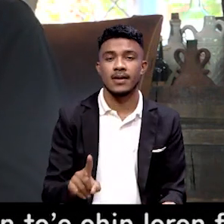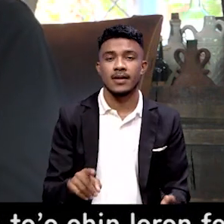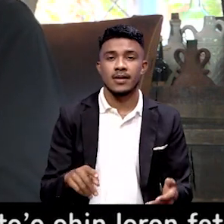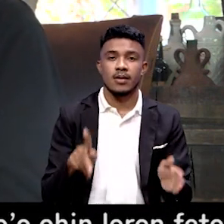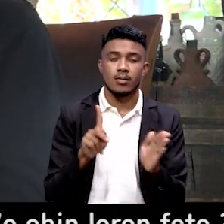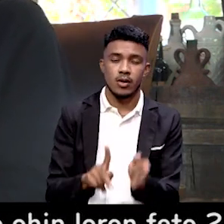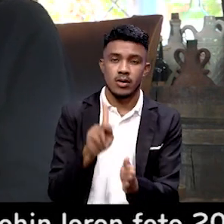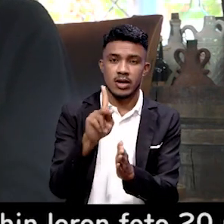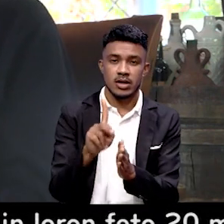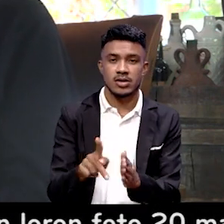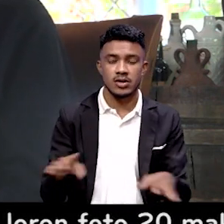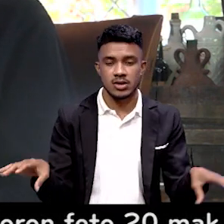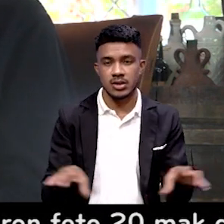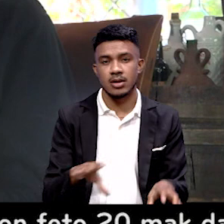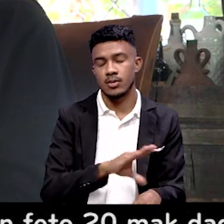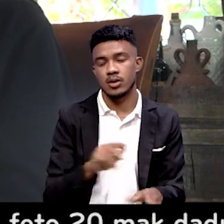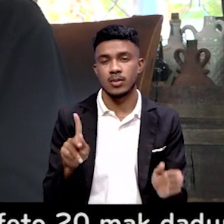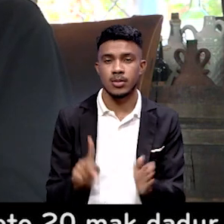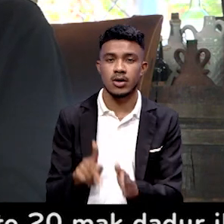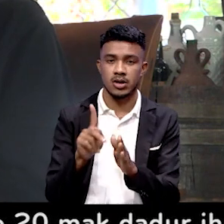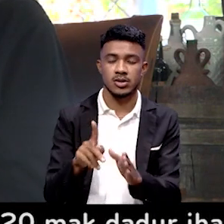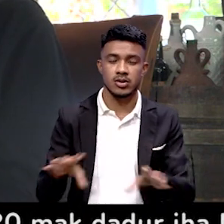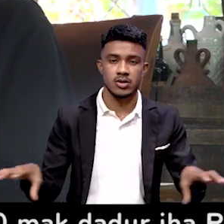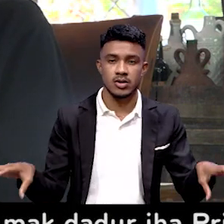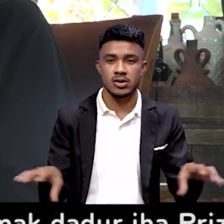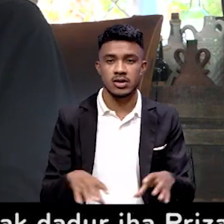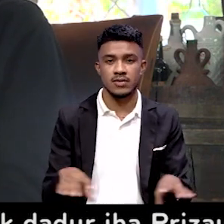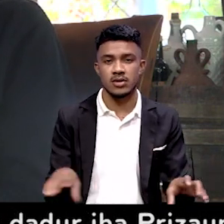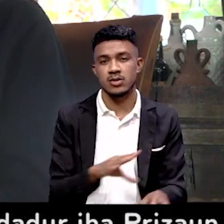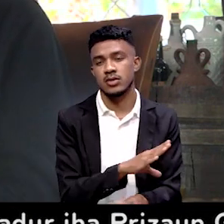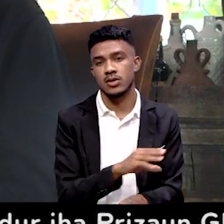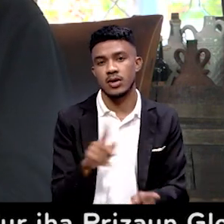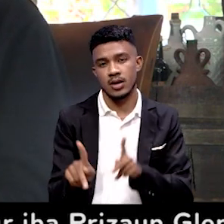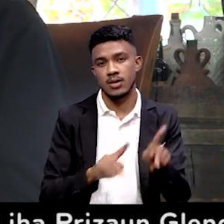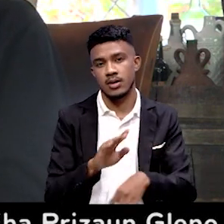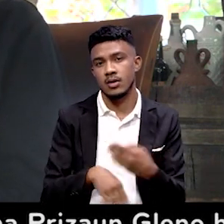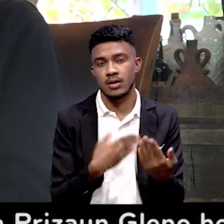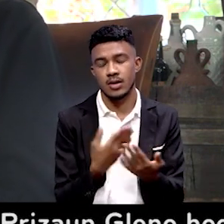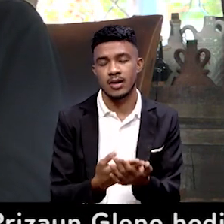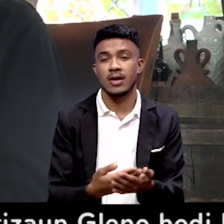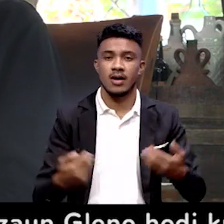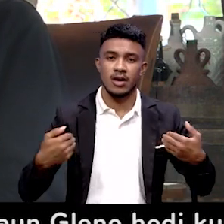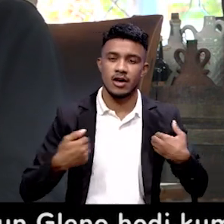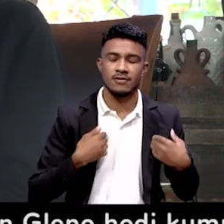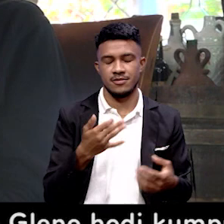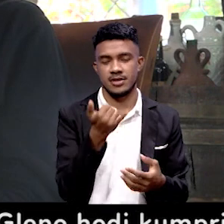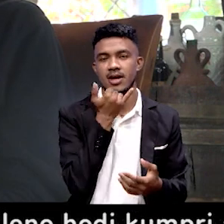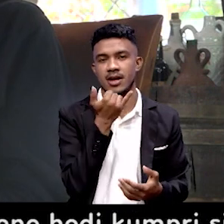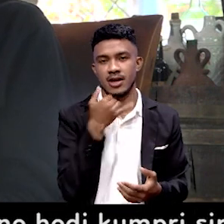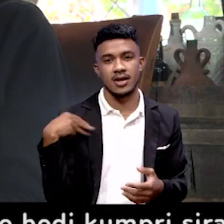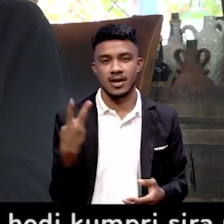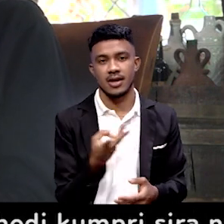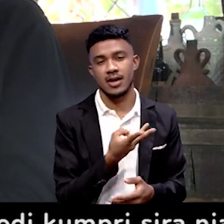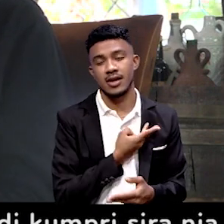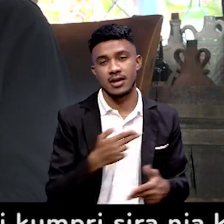progresso materiale, progresso morale, progresso sociale, ma io mo sfaglianzo. E te podia